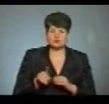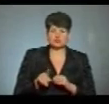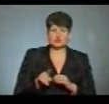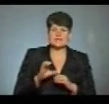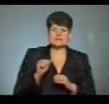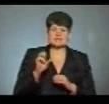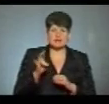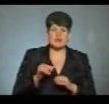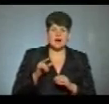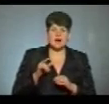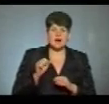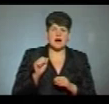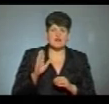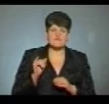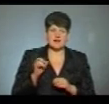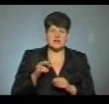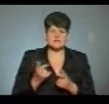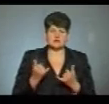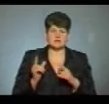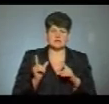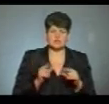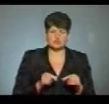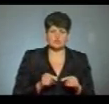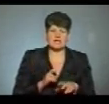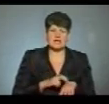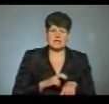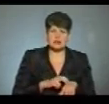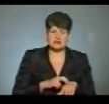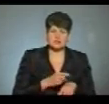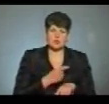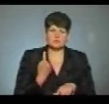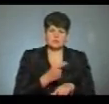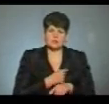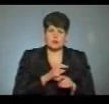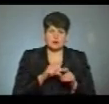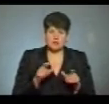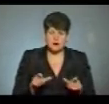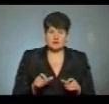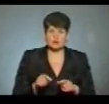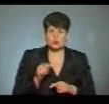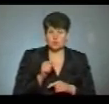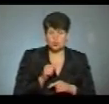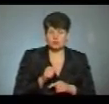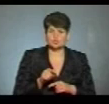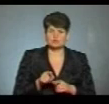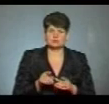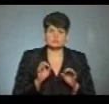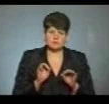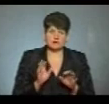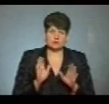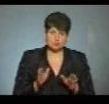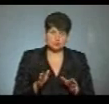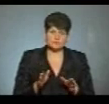санавіація, по санавіації виїжджають сьогодні в основному лікарі університетської лікарні. І тому тут буде раціонально цей